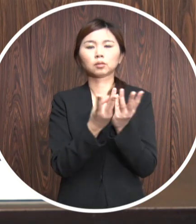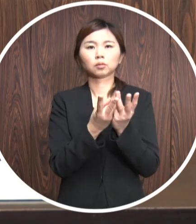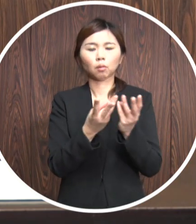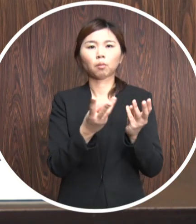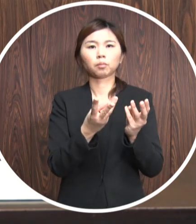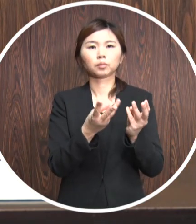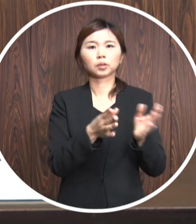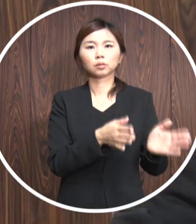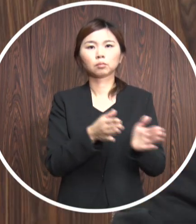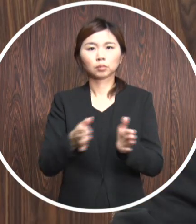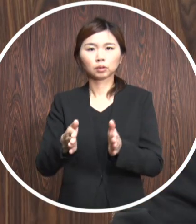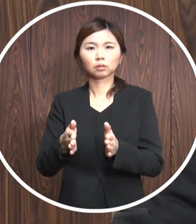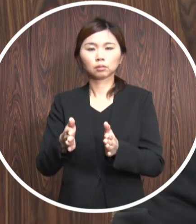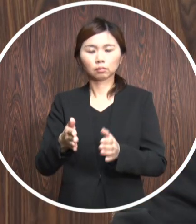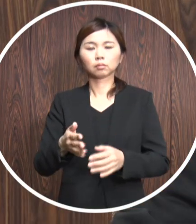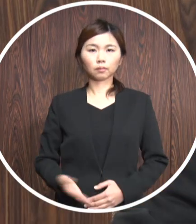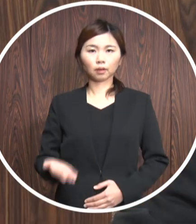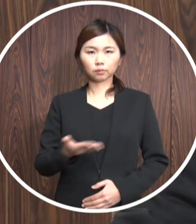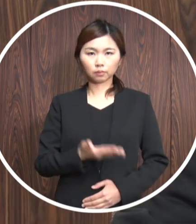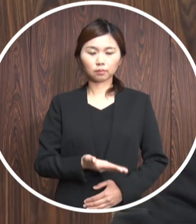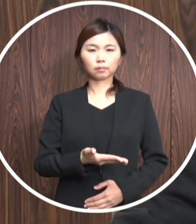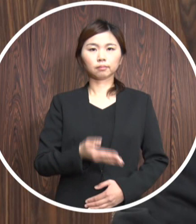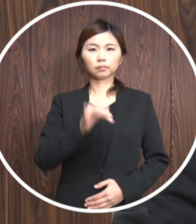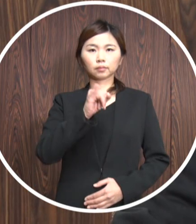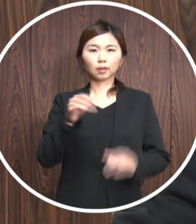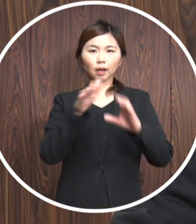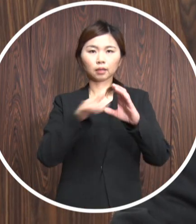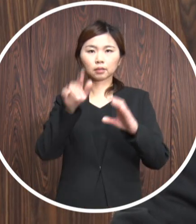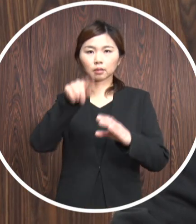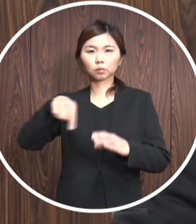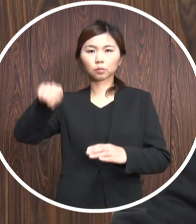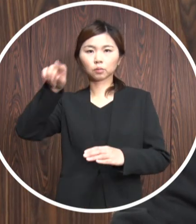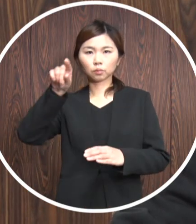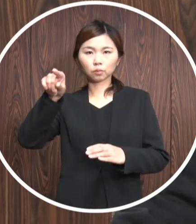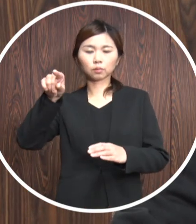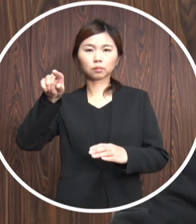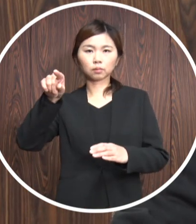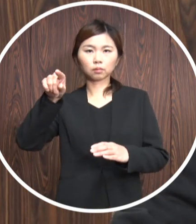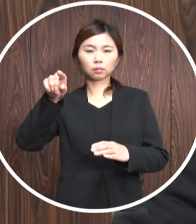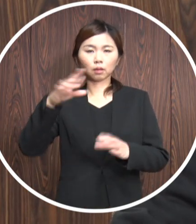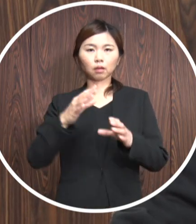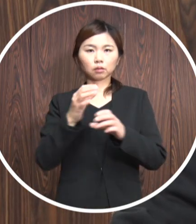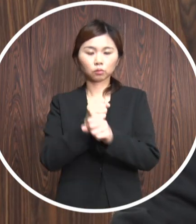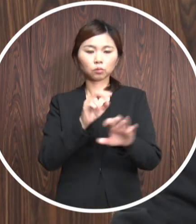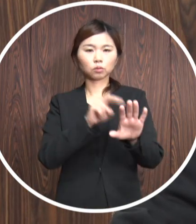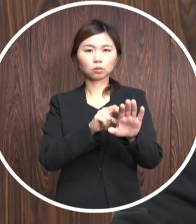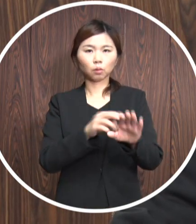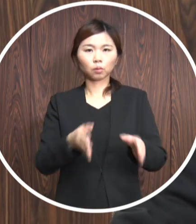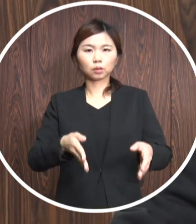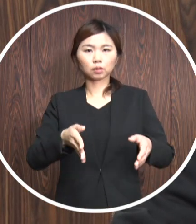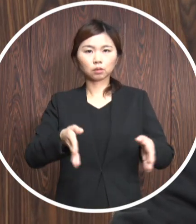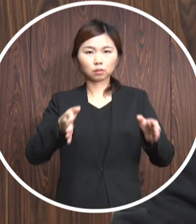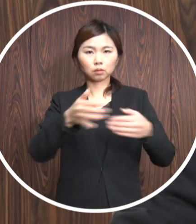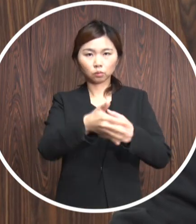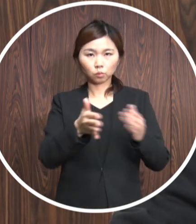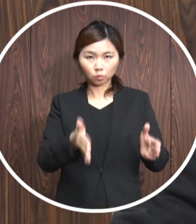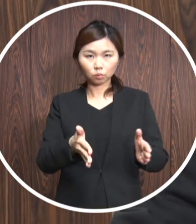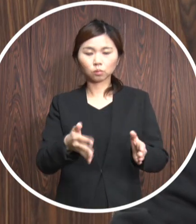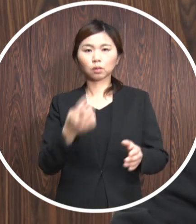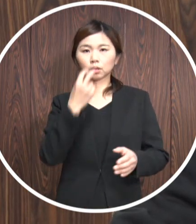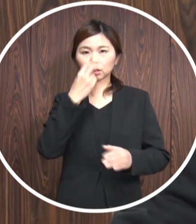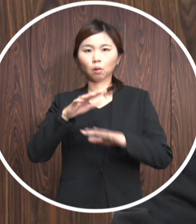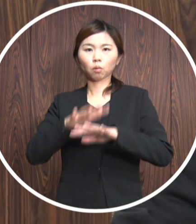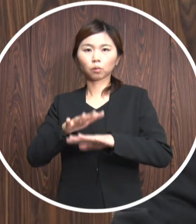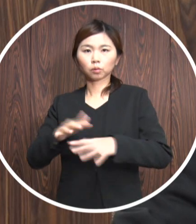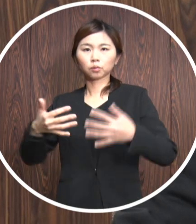です続いて ic 言わゆる集中治療室や人工呼吸器